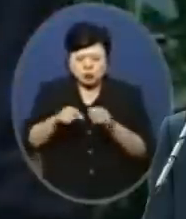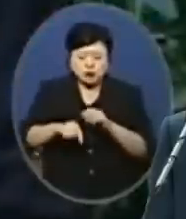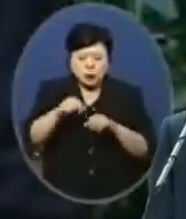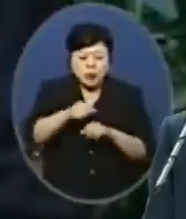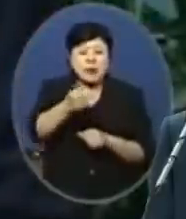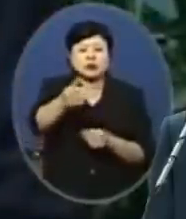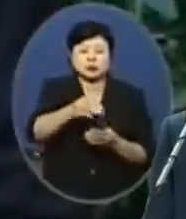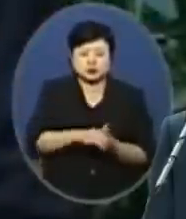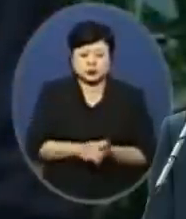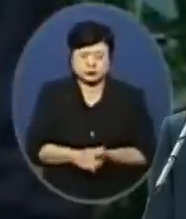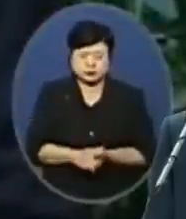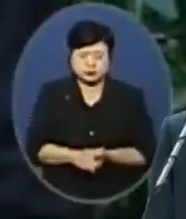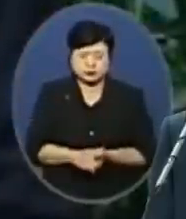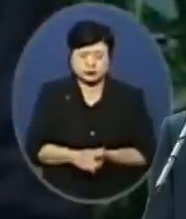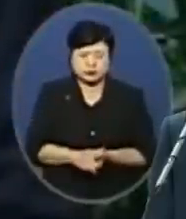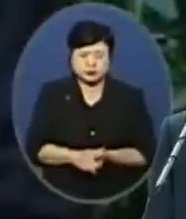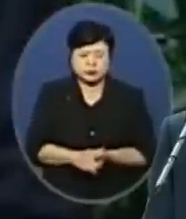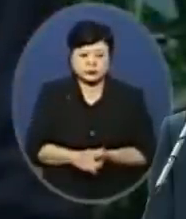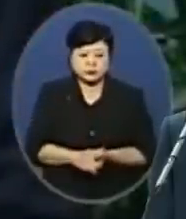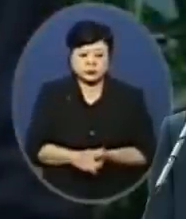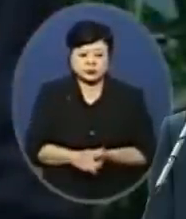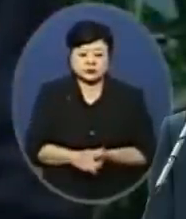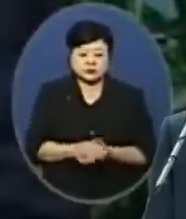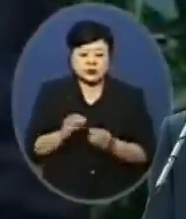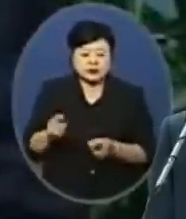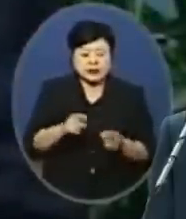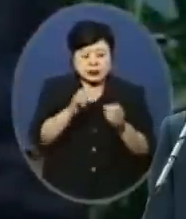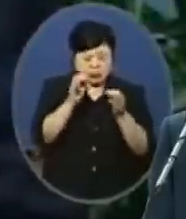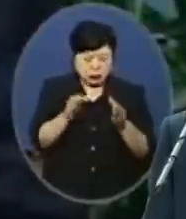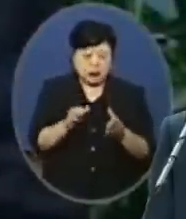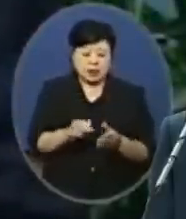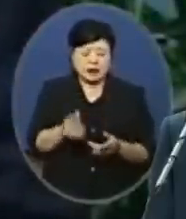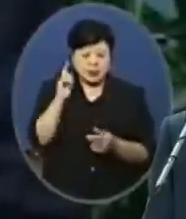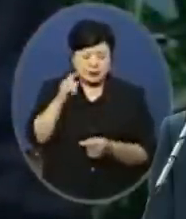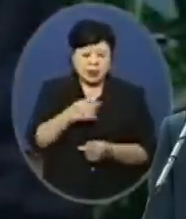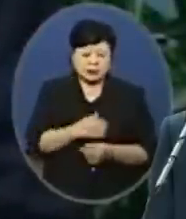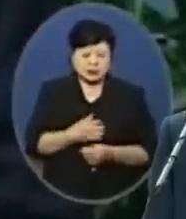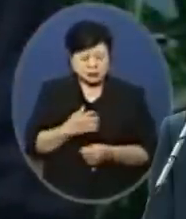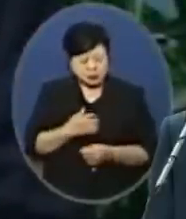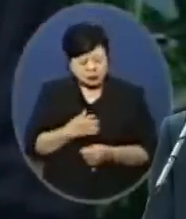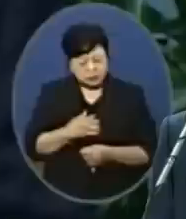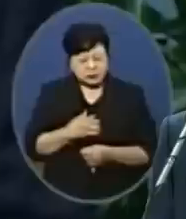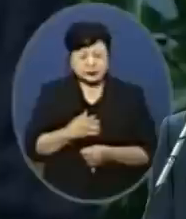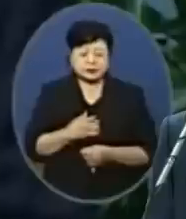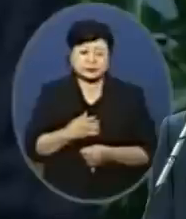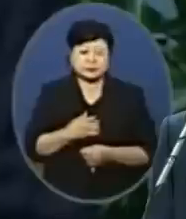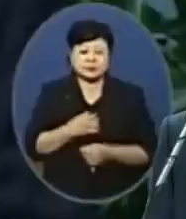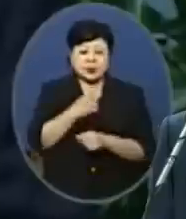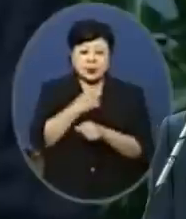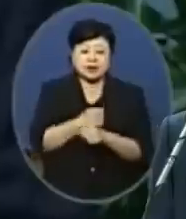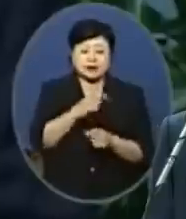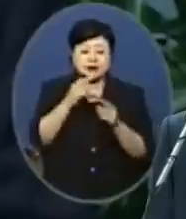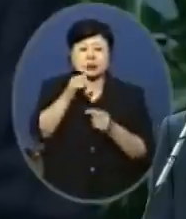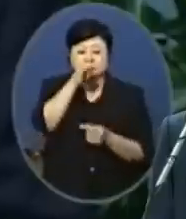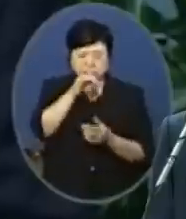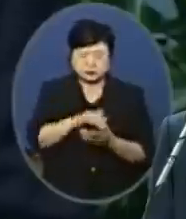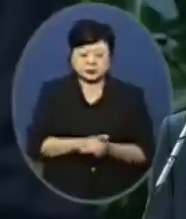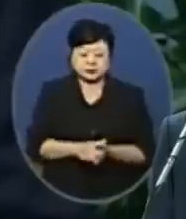일을 하는 것입니다. 우리가 이 땅에 사는 동안은 우리는 매일 근심 걱정을 하면서